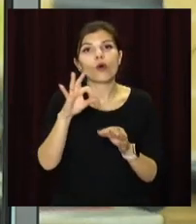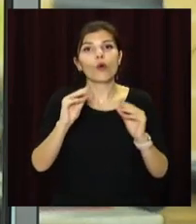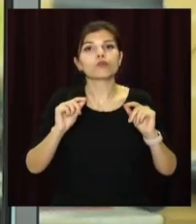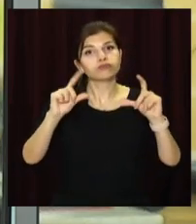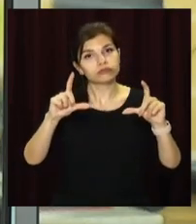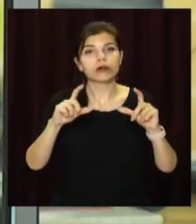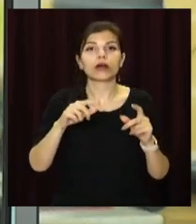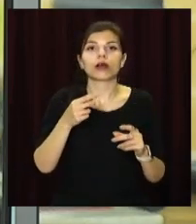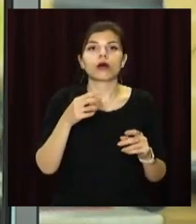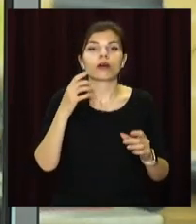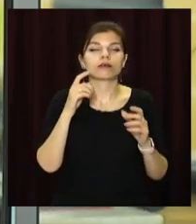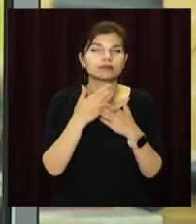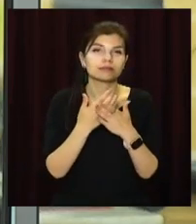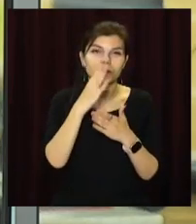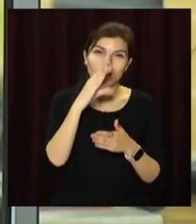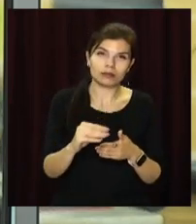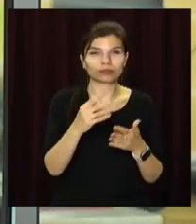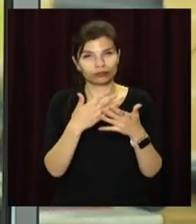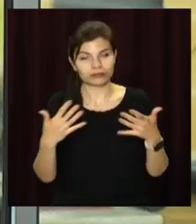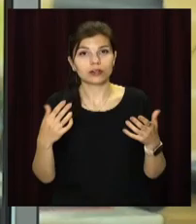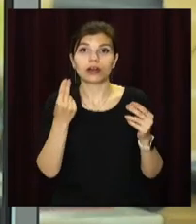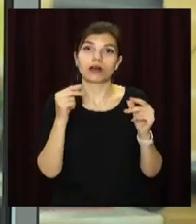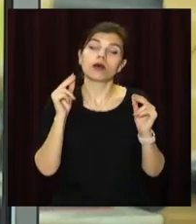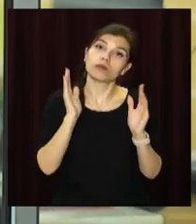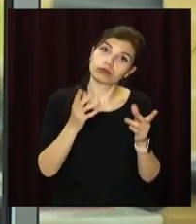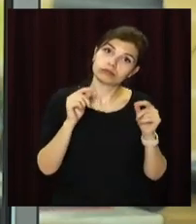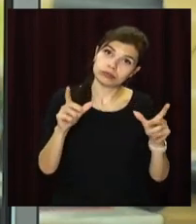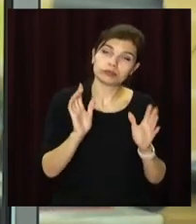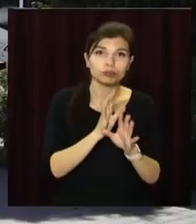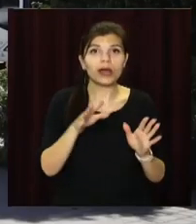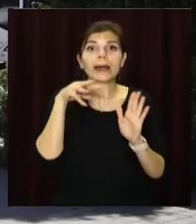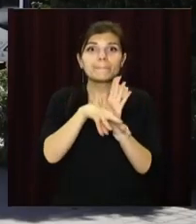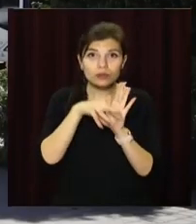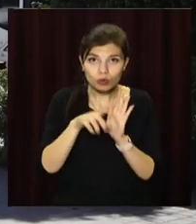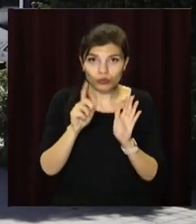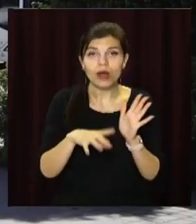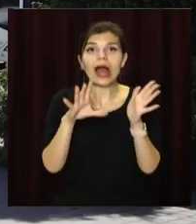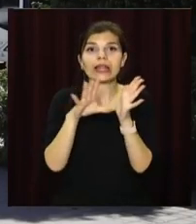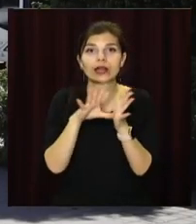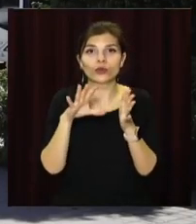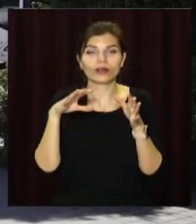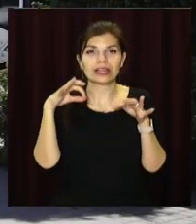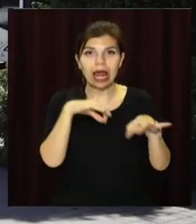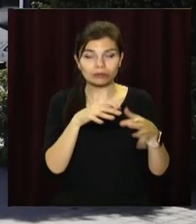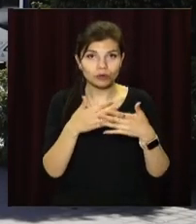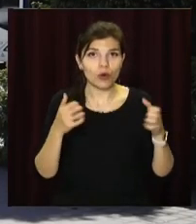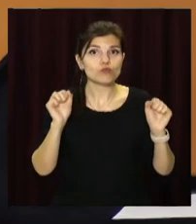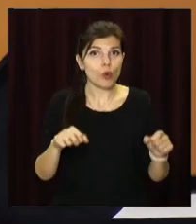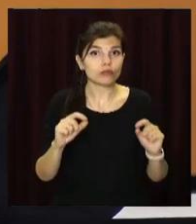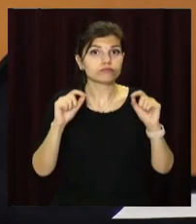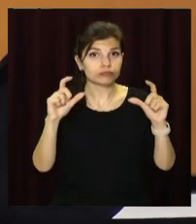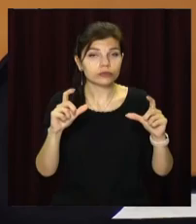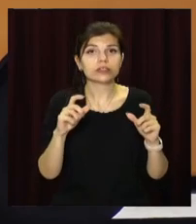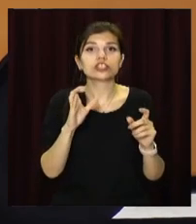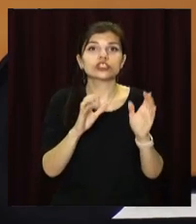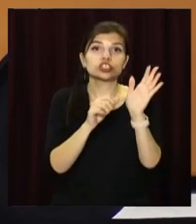Дніпрі пройшли громадські обговорення про подорожчання проїзду у міському транспорті. Відтак, ціни в електротранспорті та метро можуть зрости